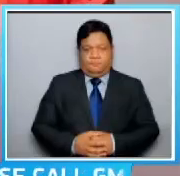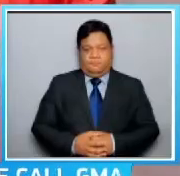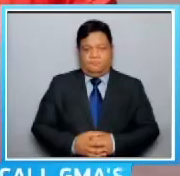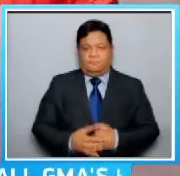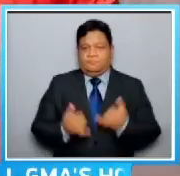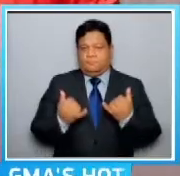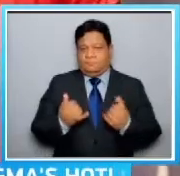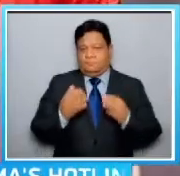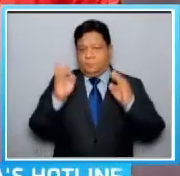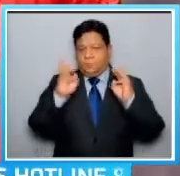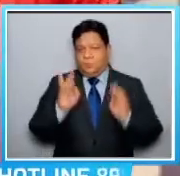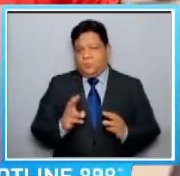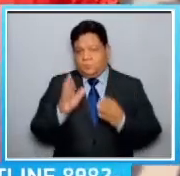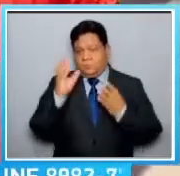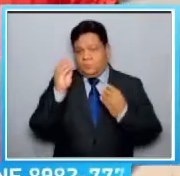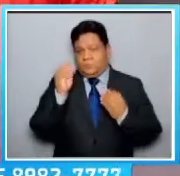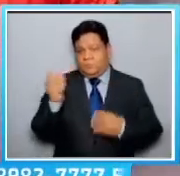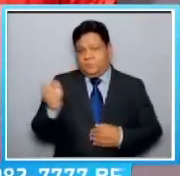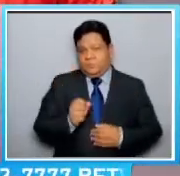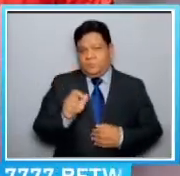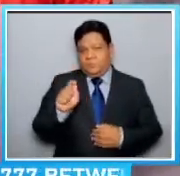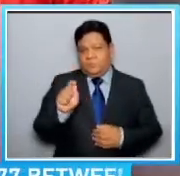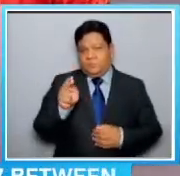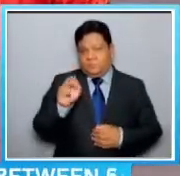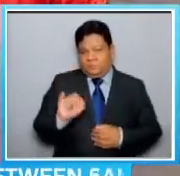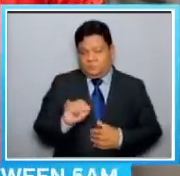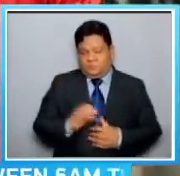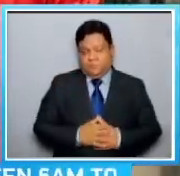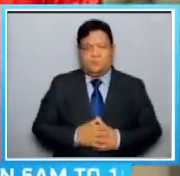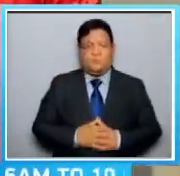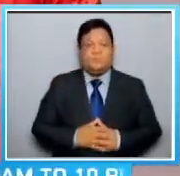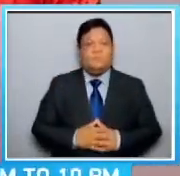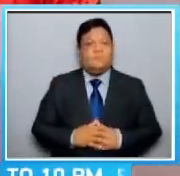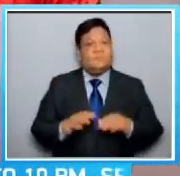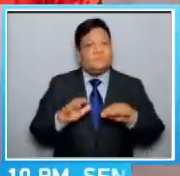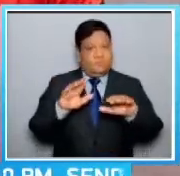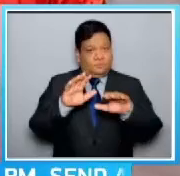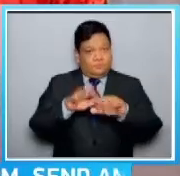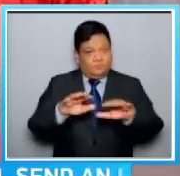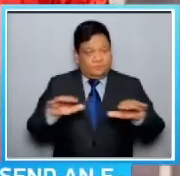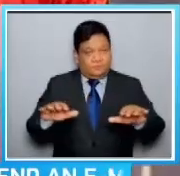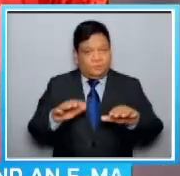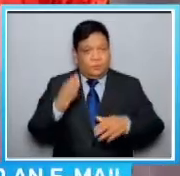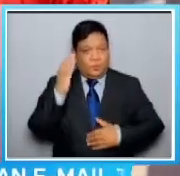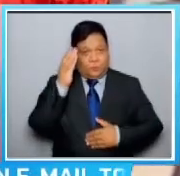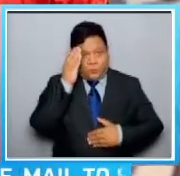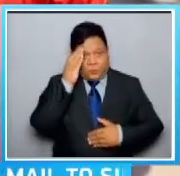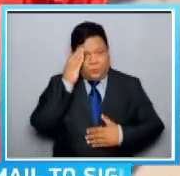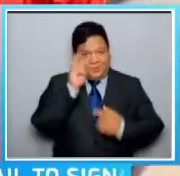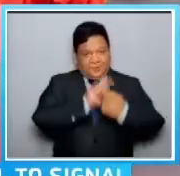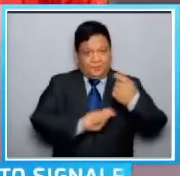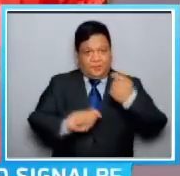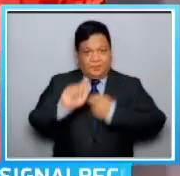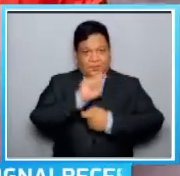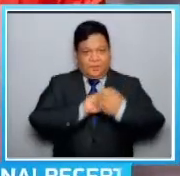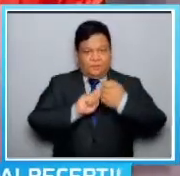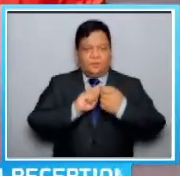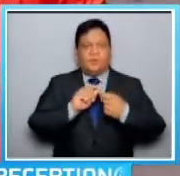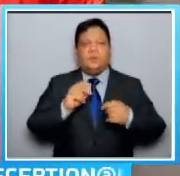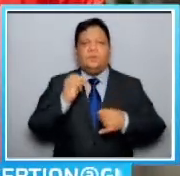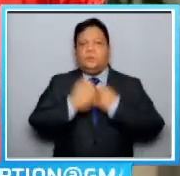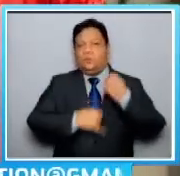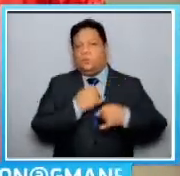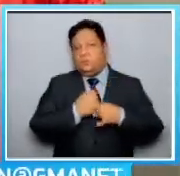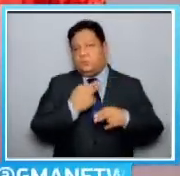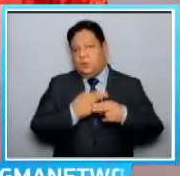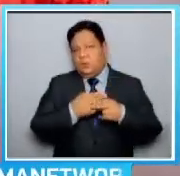Mga kapuso, posibleng mamayang gabi ay nasa loob na ng PIR ang super typhoon na may international name na Hinamnor. Tatawagin